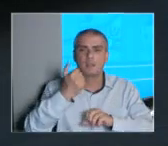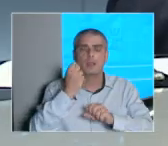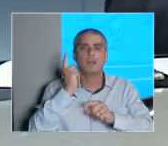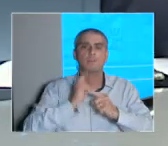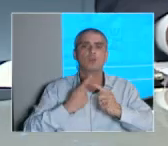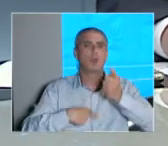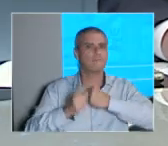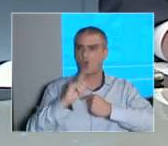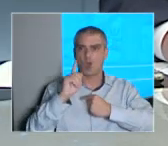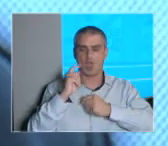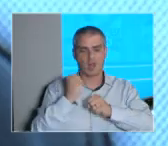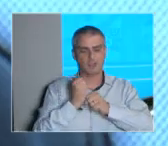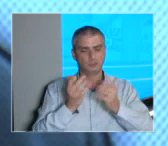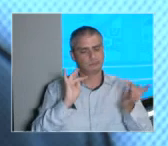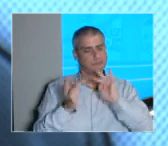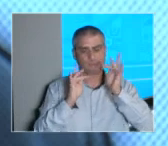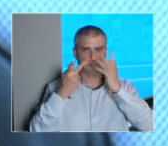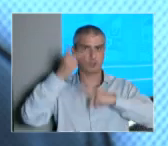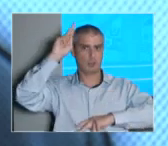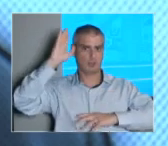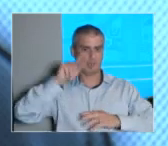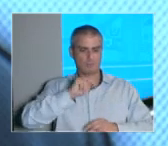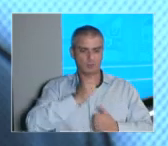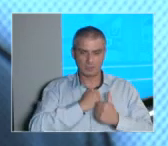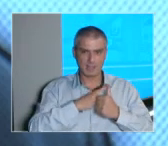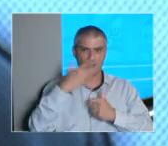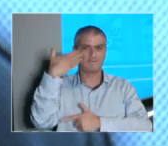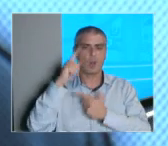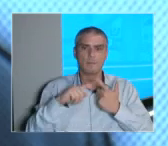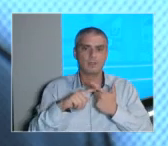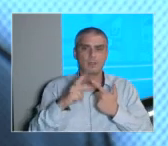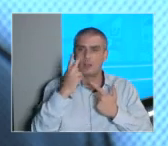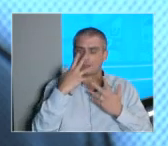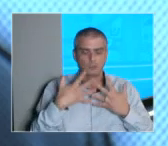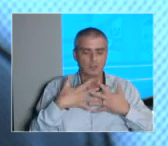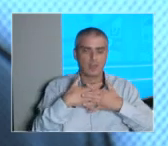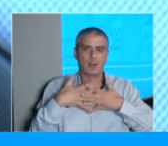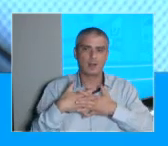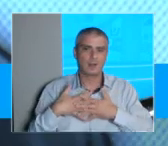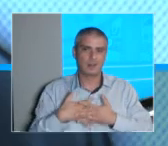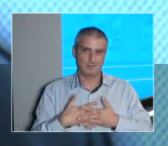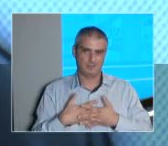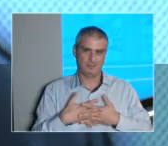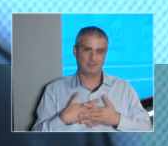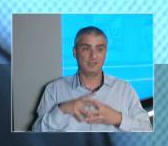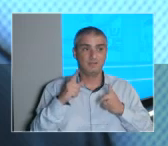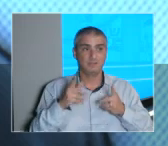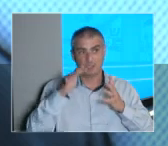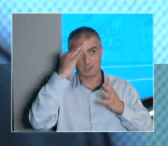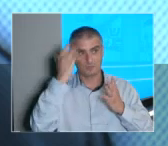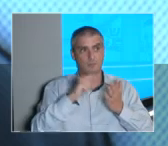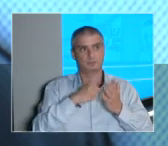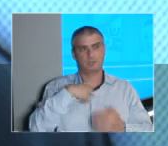הפוך. לא להעלים מחלוקות, גם בנושא הדתי וגם בנושא הלאומי, אבל לנסות לחבר חיבורים. ואני חושב שזה חמור, ולכן